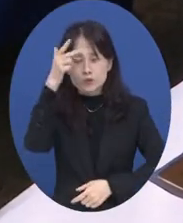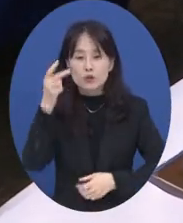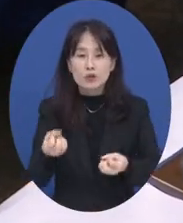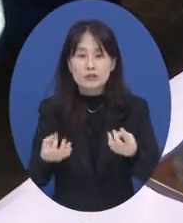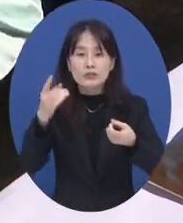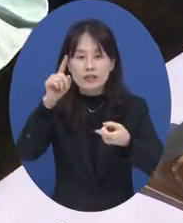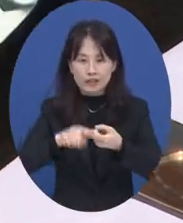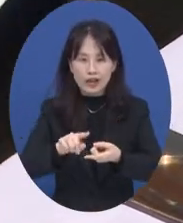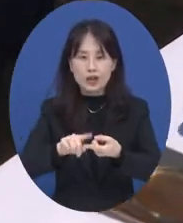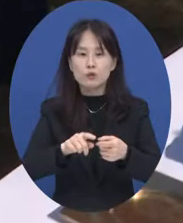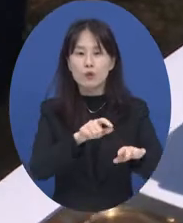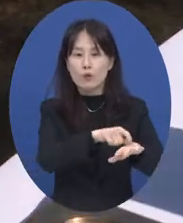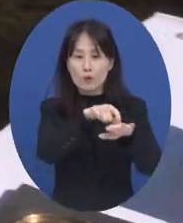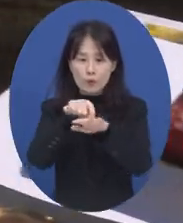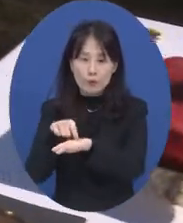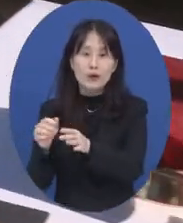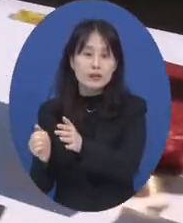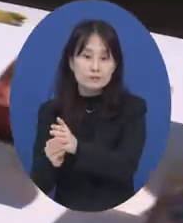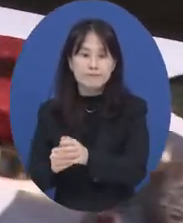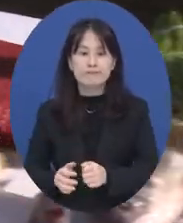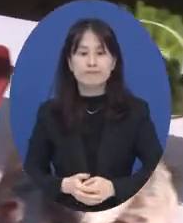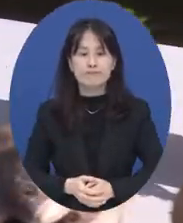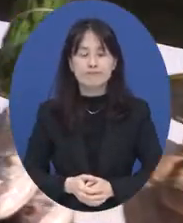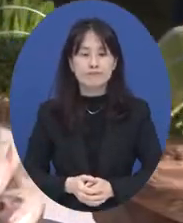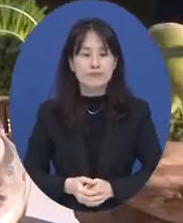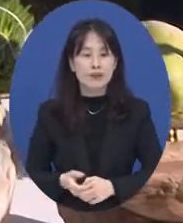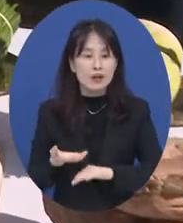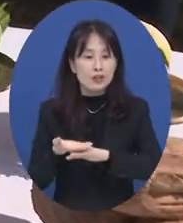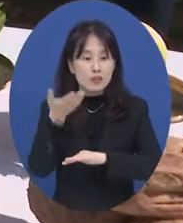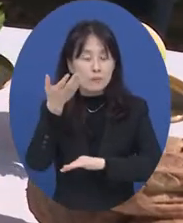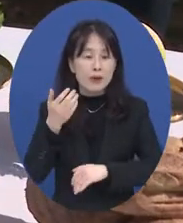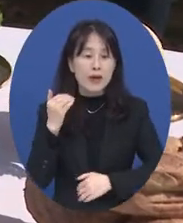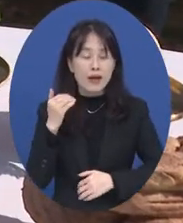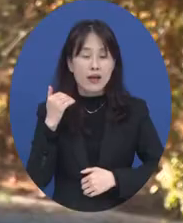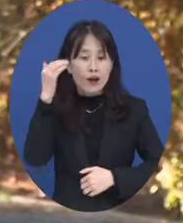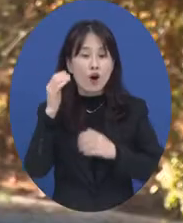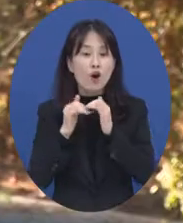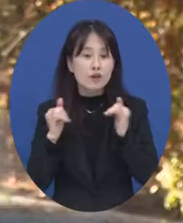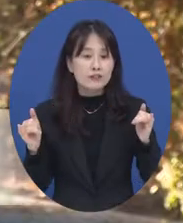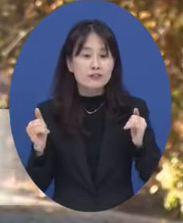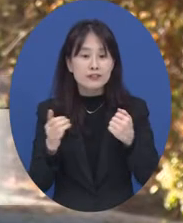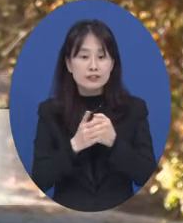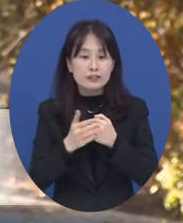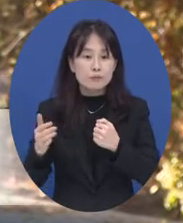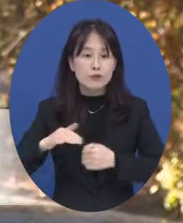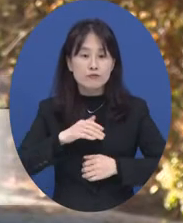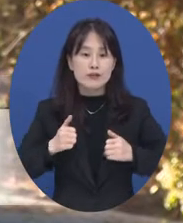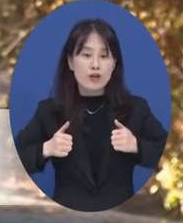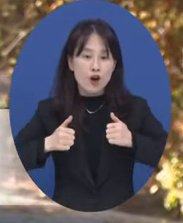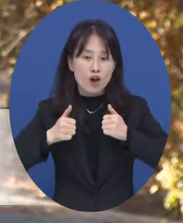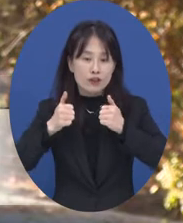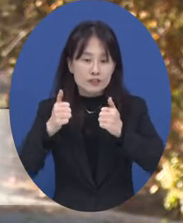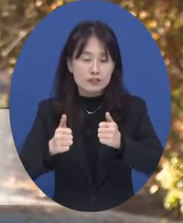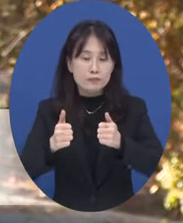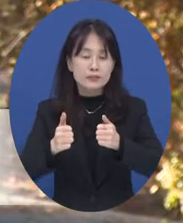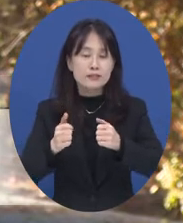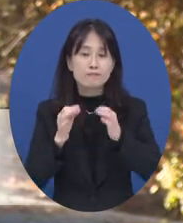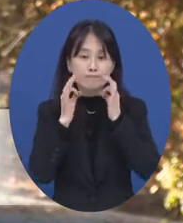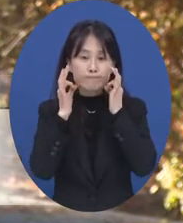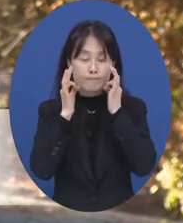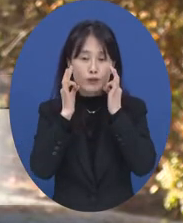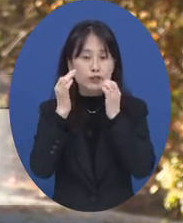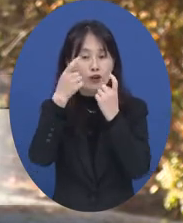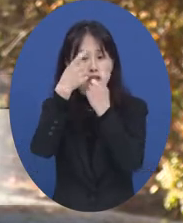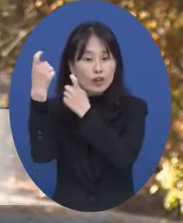절차와 복식 등을 재현했습니다. 선배 어른들이시니까 우리가 열심히 모시면은